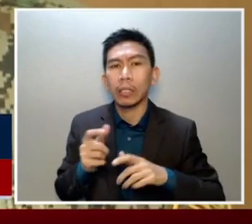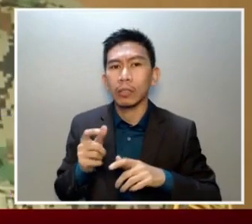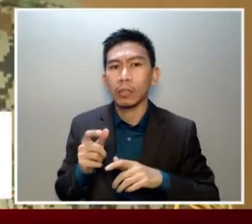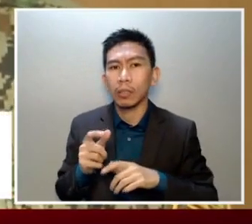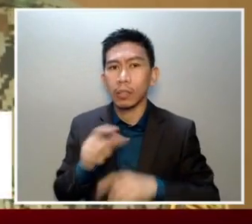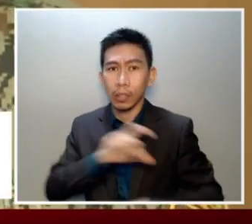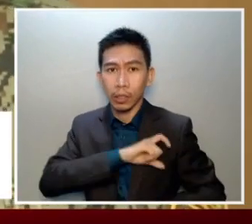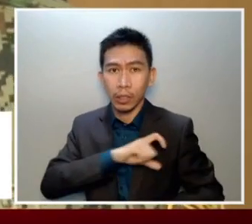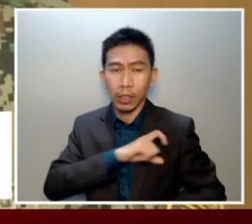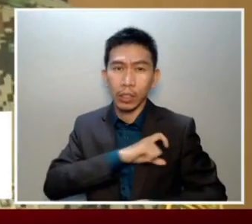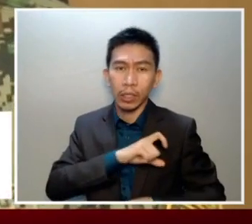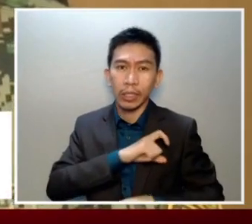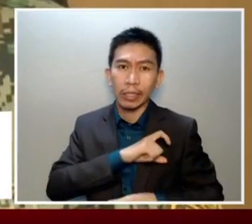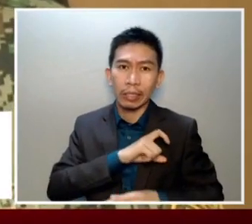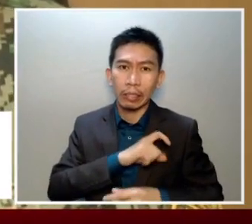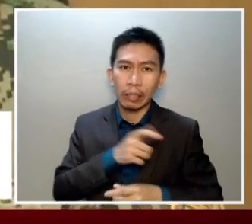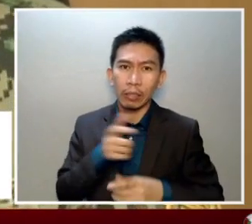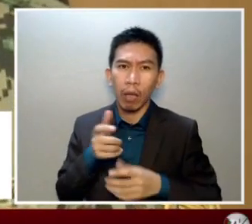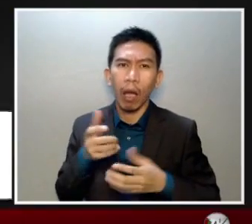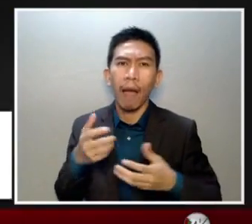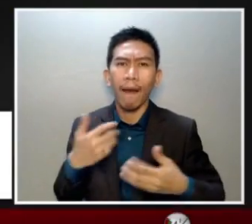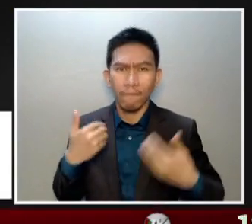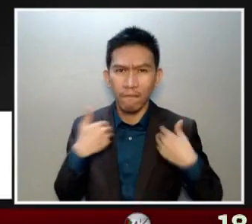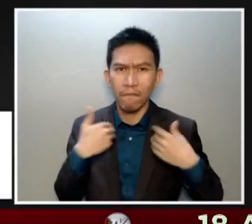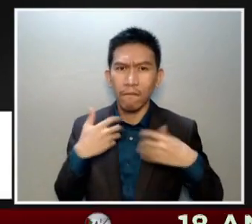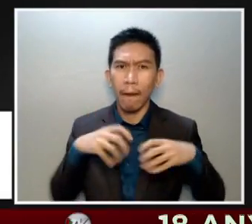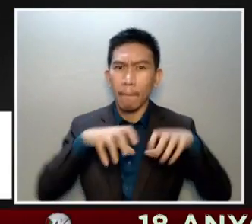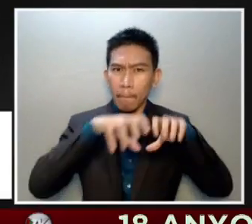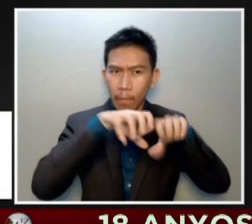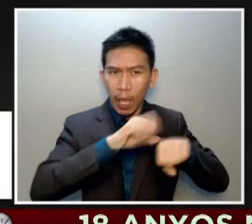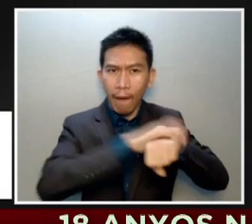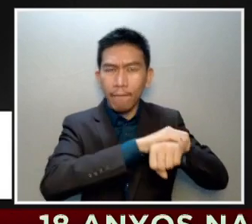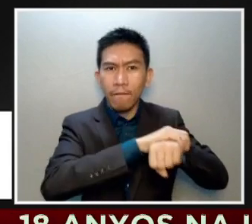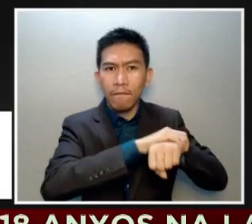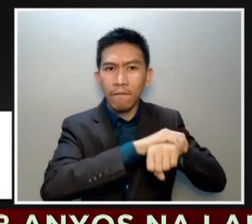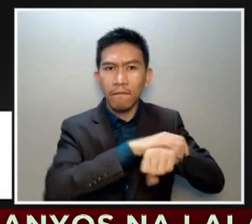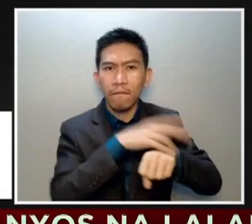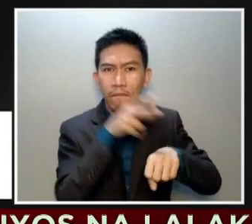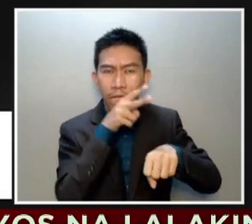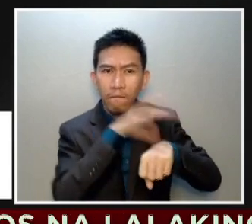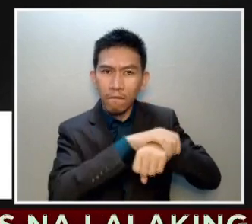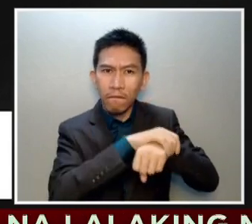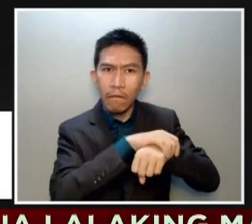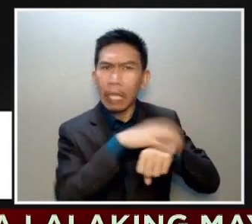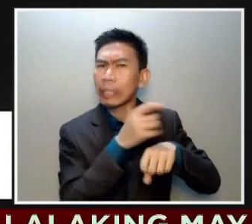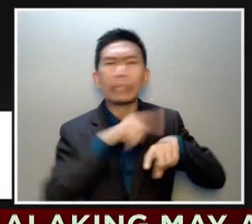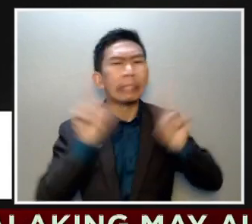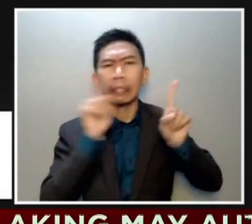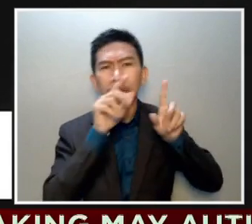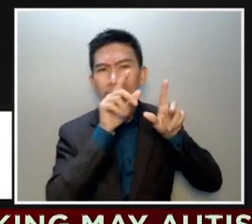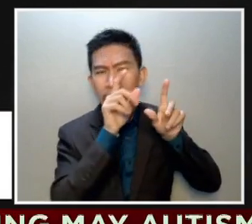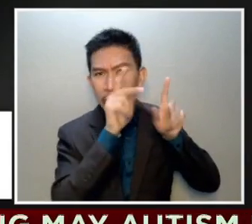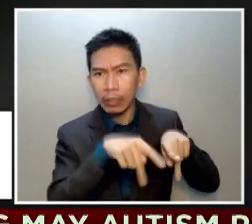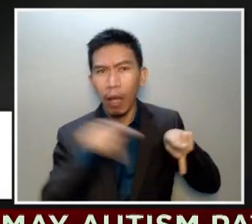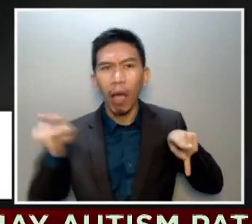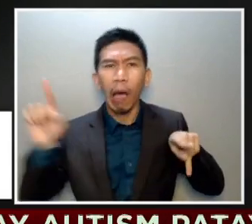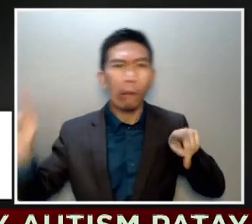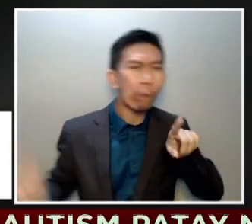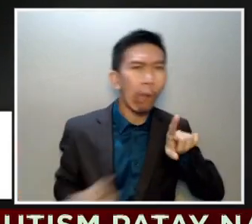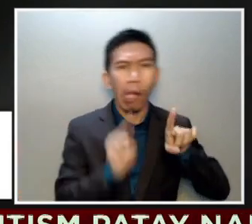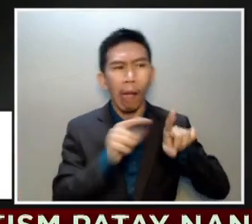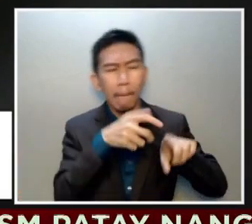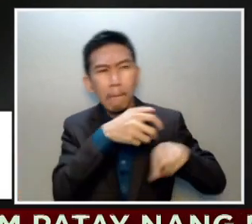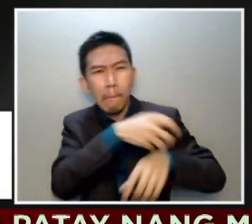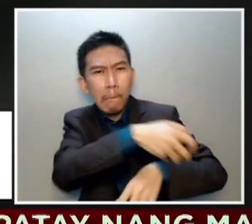Sergeant Salcedo, meron siyang hawak na suspect. Iba yung hinuhuli niya eh. Okay. So lumabas ito, dumikit sa kanya, yung inagaw yung baril niya.